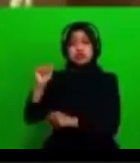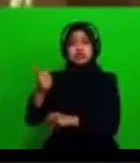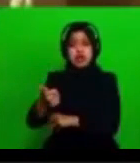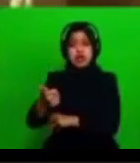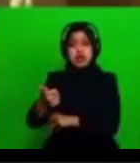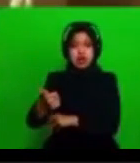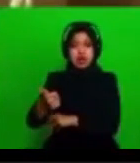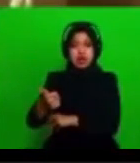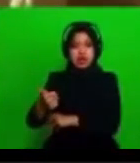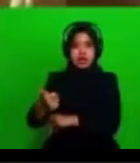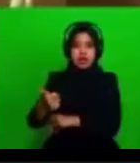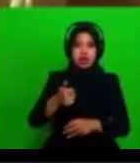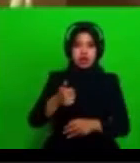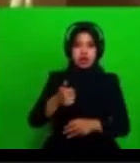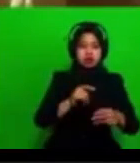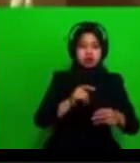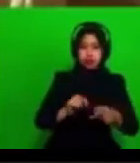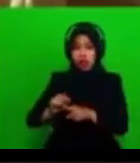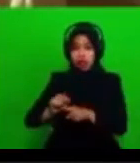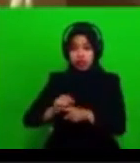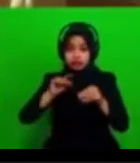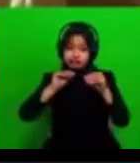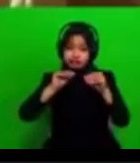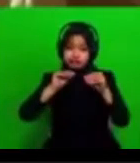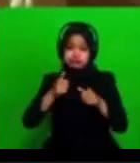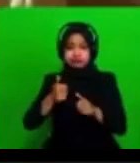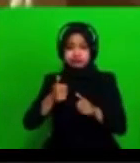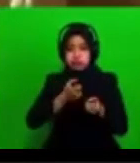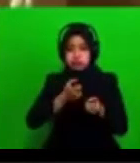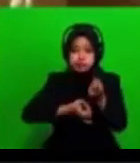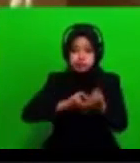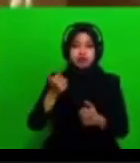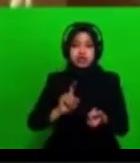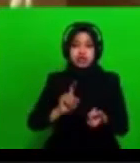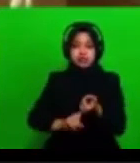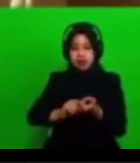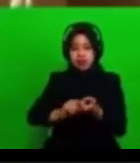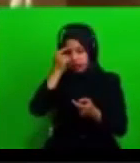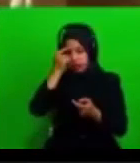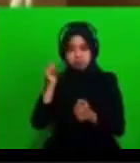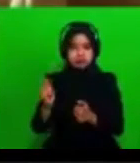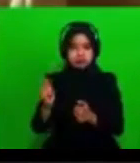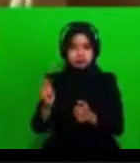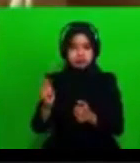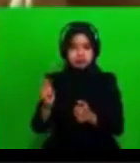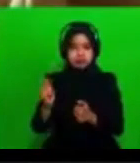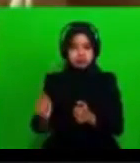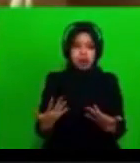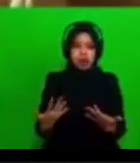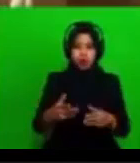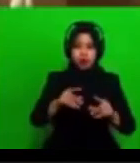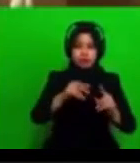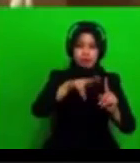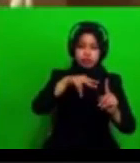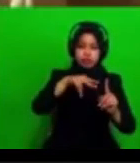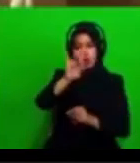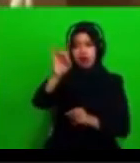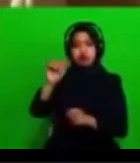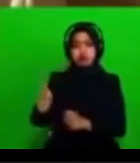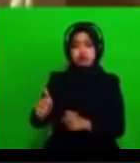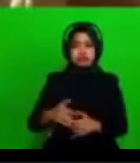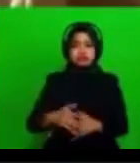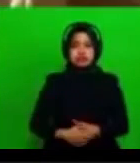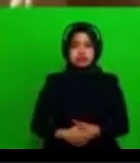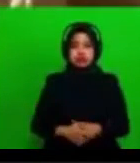juga. Bisa menjadi coach, bisa menjadi fasilitator, bisa menjadi teman belajar, bisa menjadi mentor dan